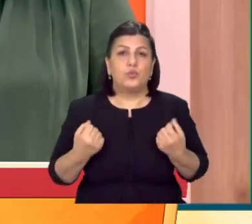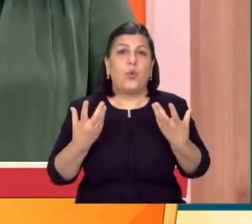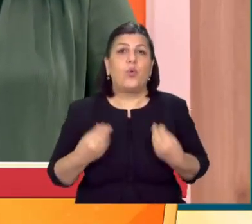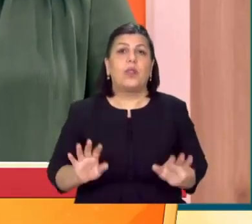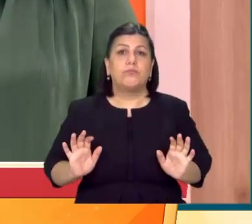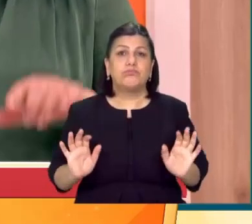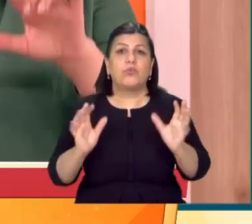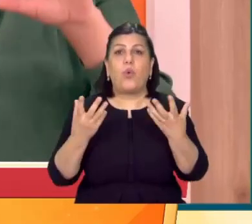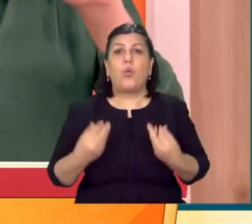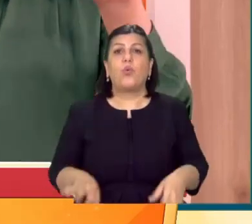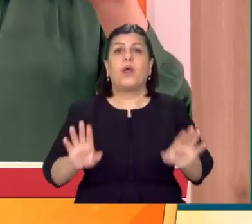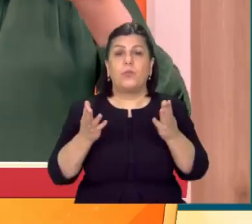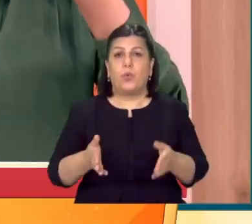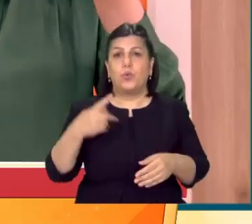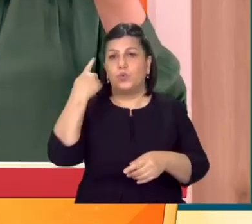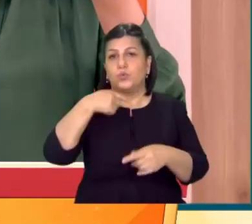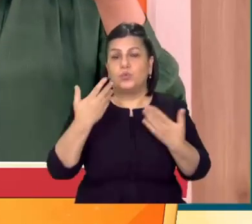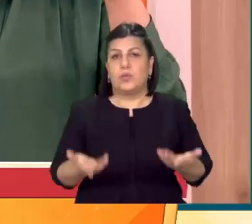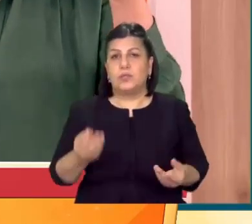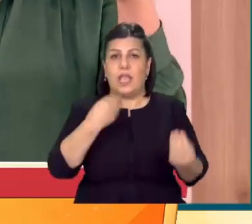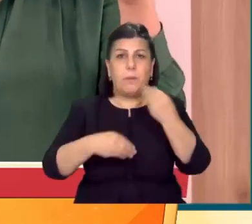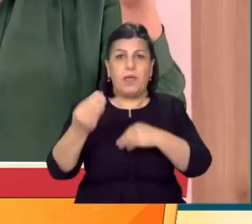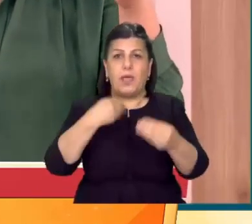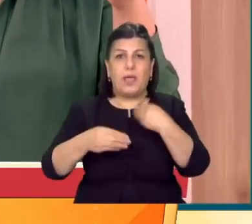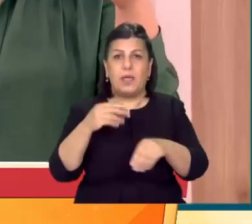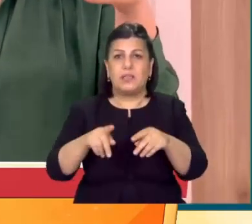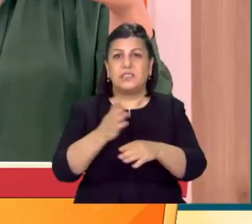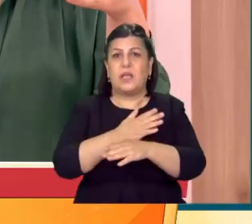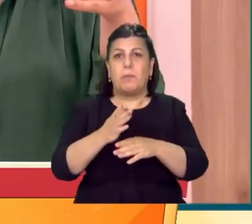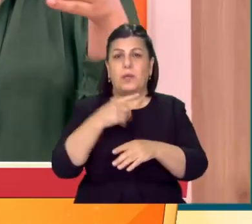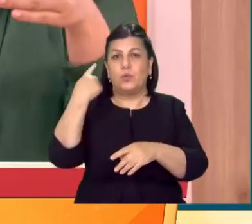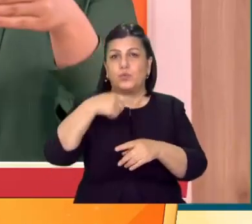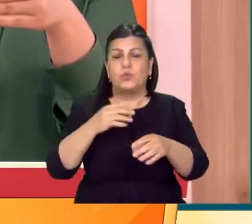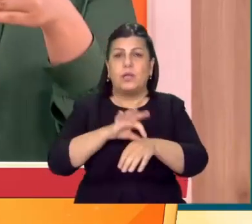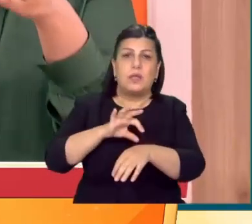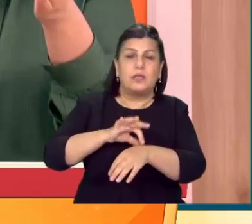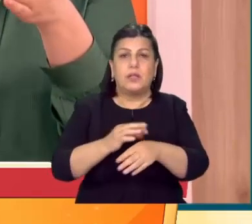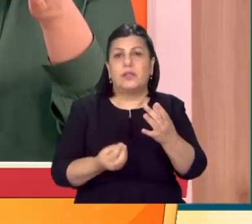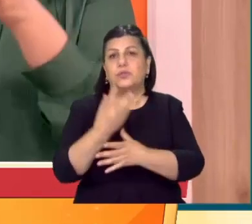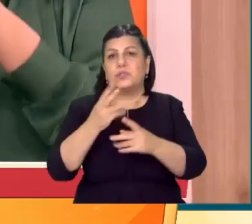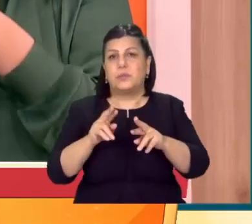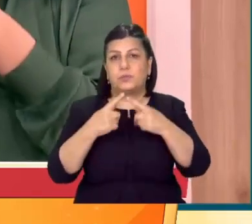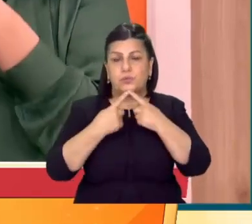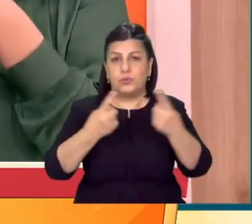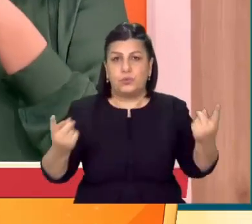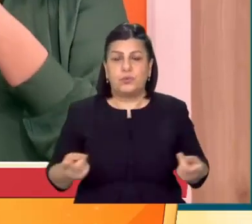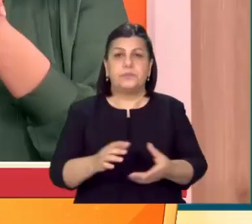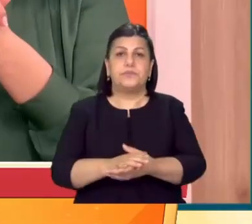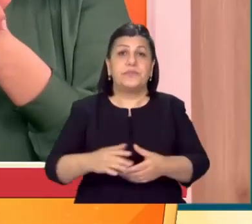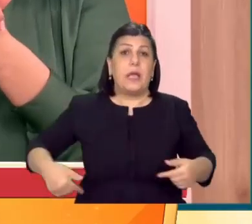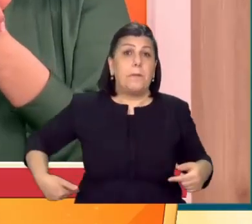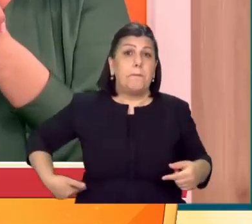fazla. Hocam bu Şimdi bel kısmındaki yağlanmalar da bel fıtığına neden olabiliyor mu? Araştırmalar bunu gösteriyor mu?